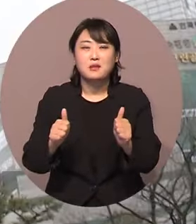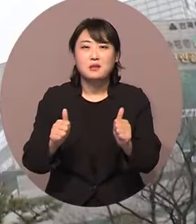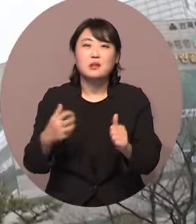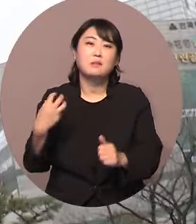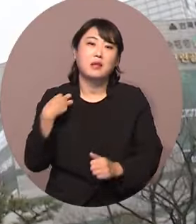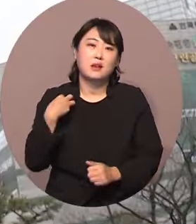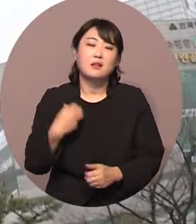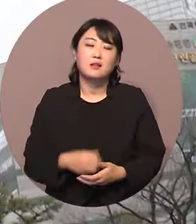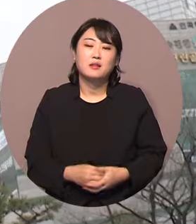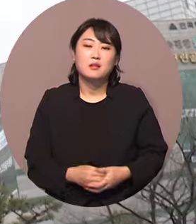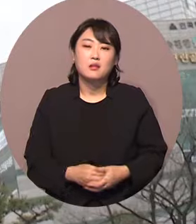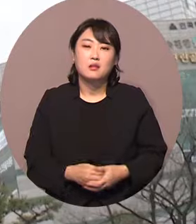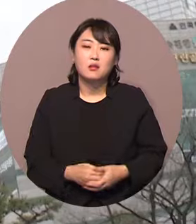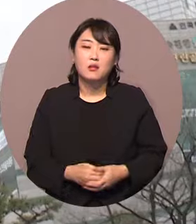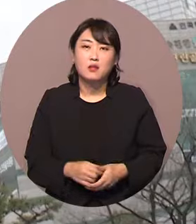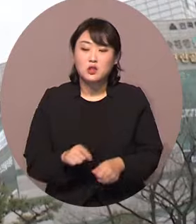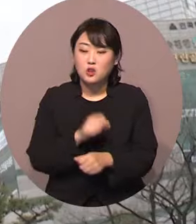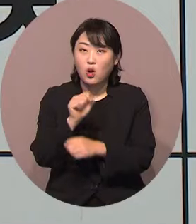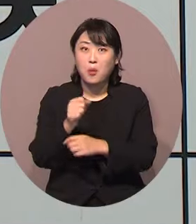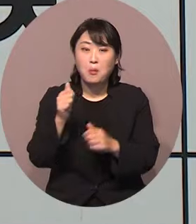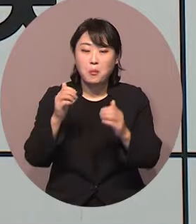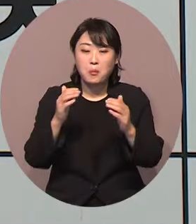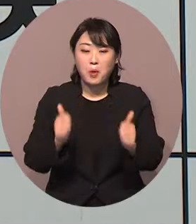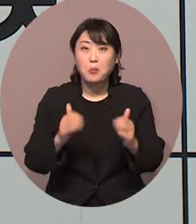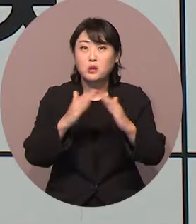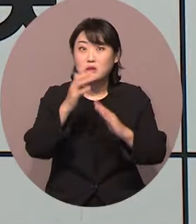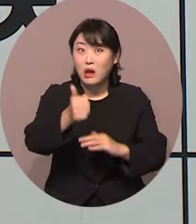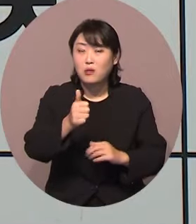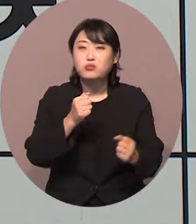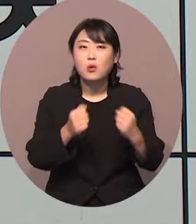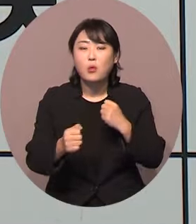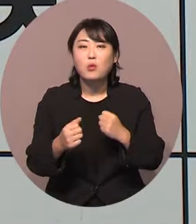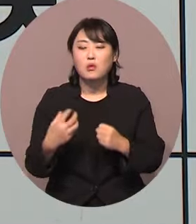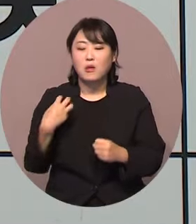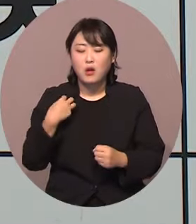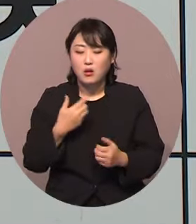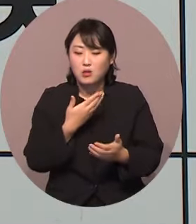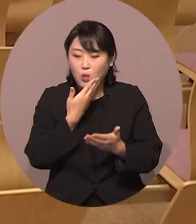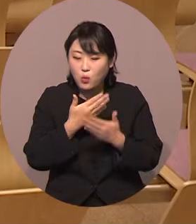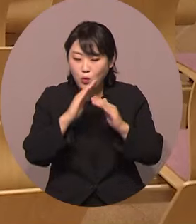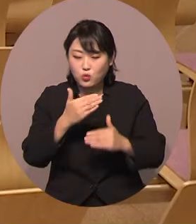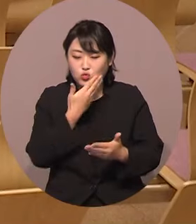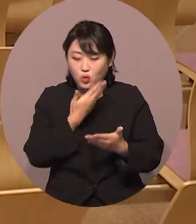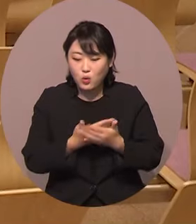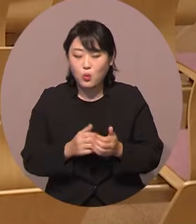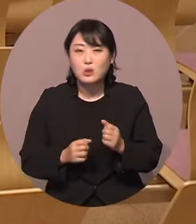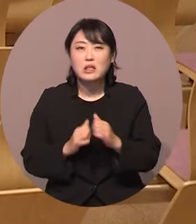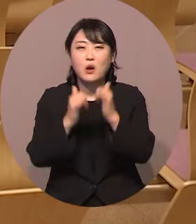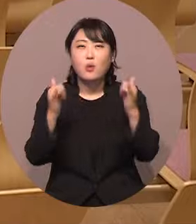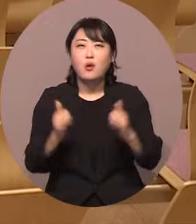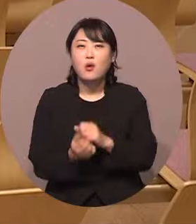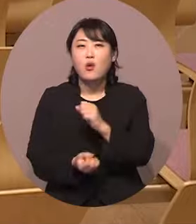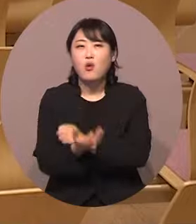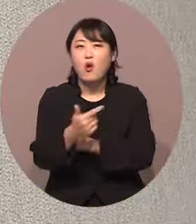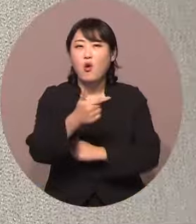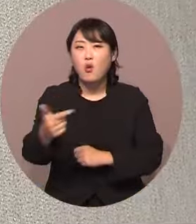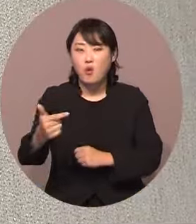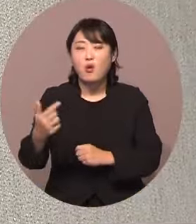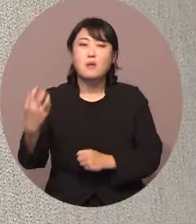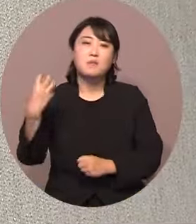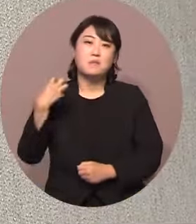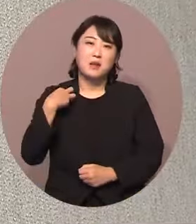받습니다 법원장은 해 사안이 중대하고 사회에 미치는 영향이 큰 사건을